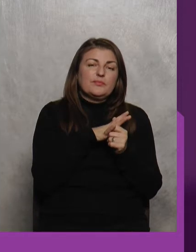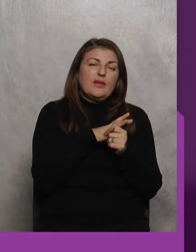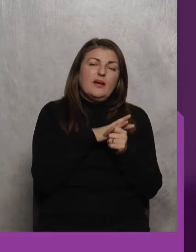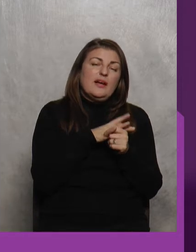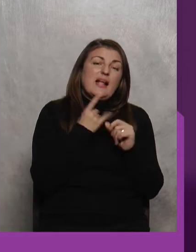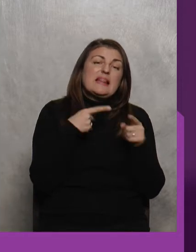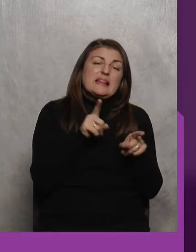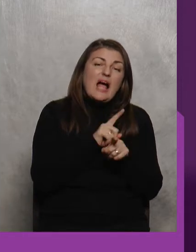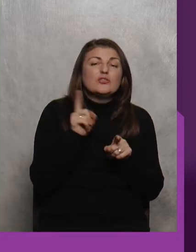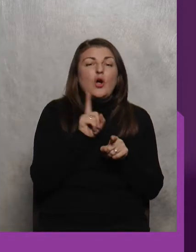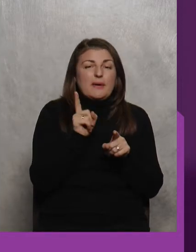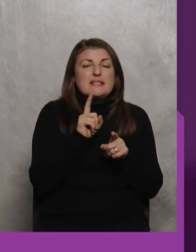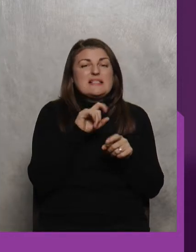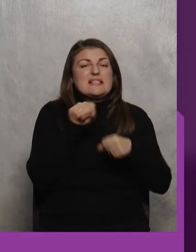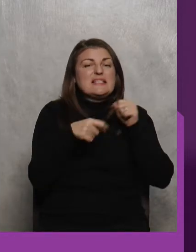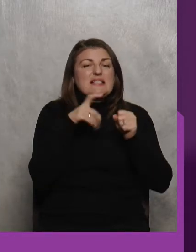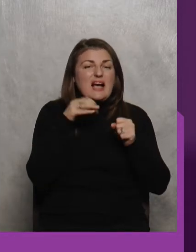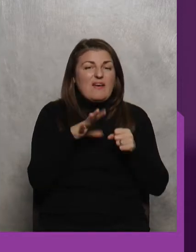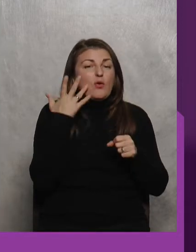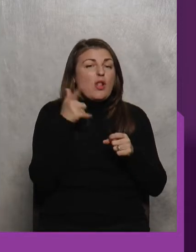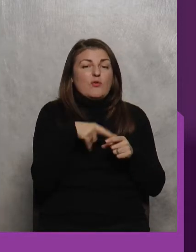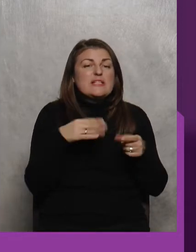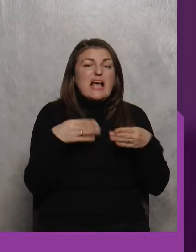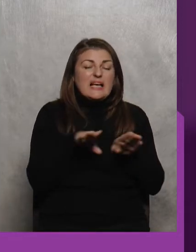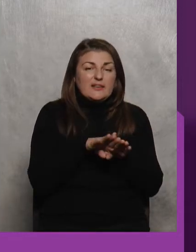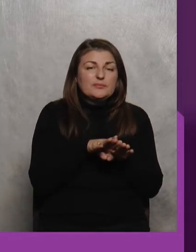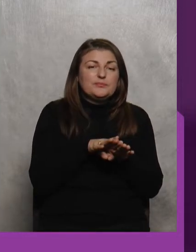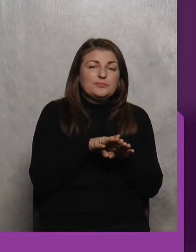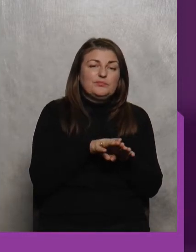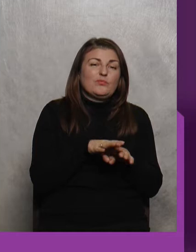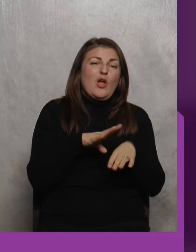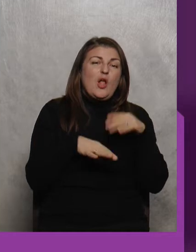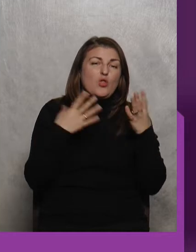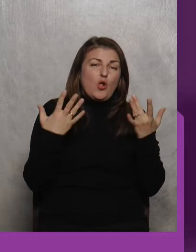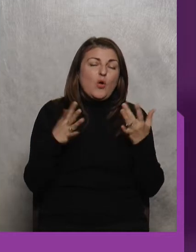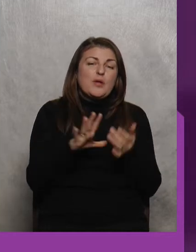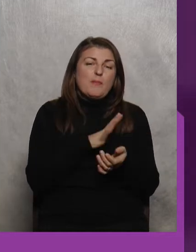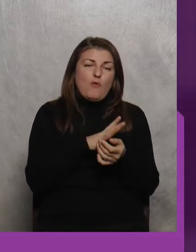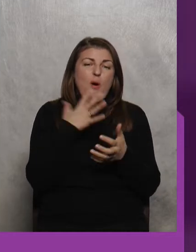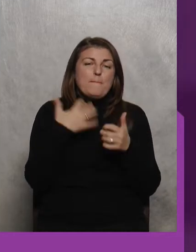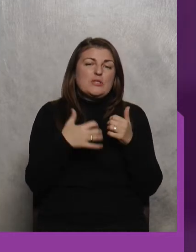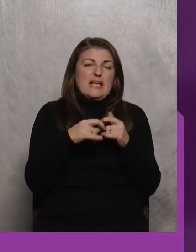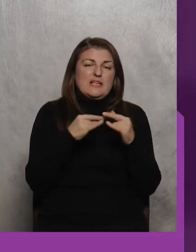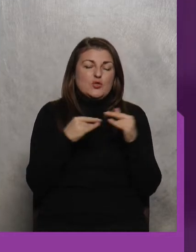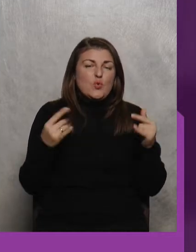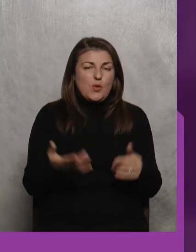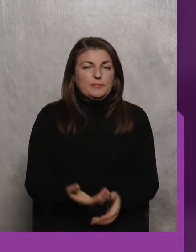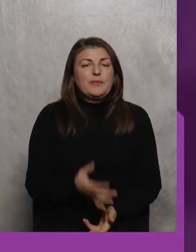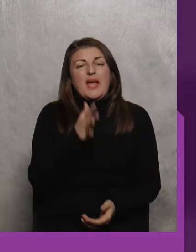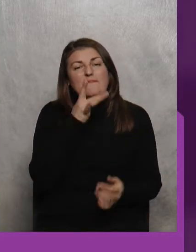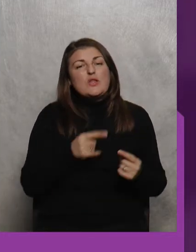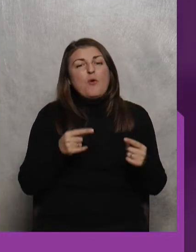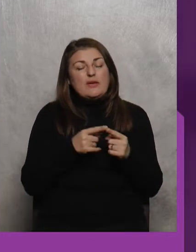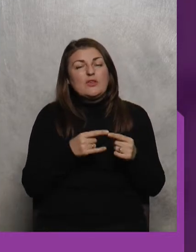лікті були так, щоб захват вже, коли вони закриють долоні, то був посередині столу. І